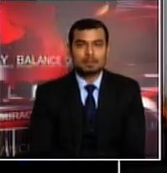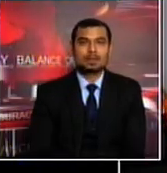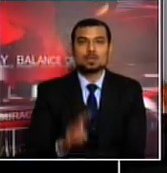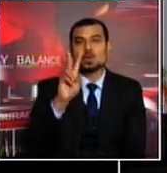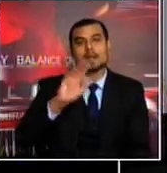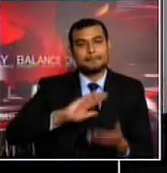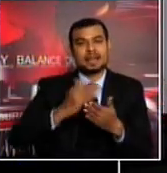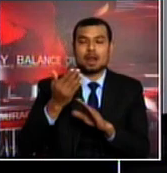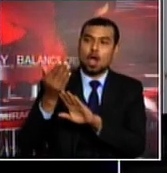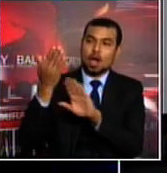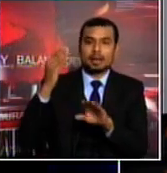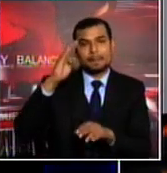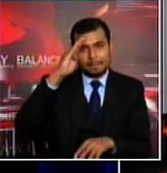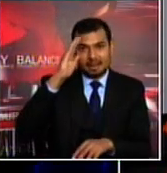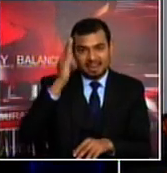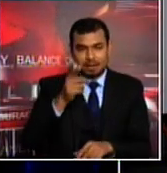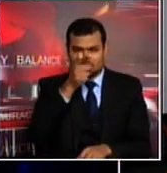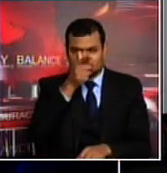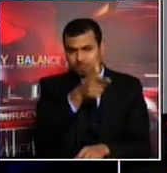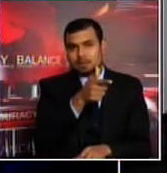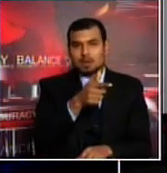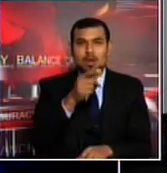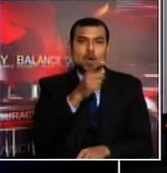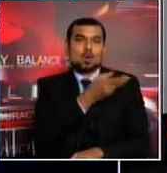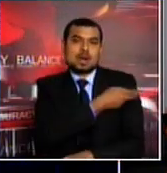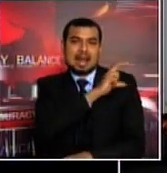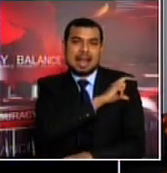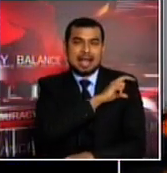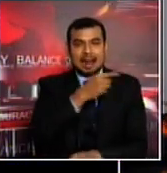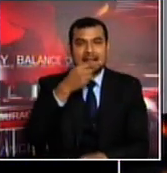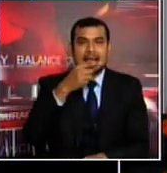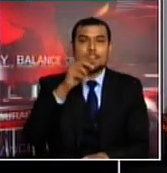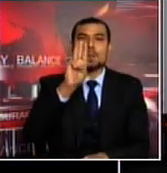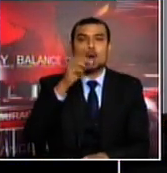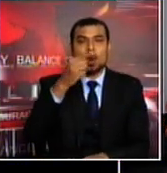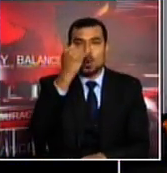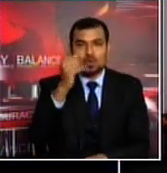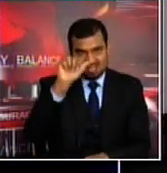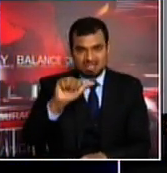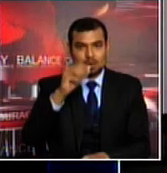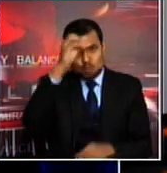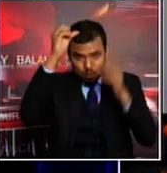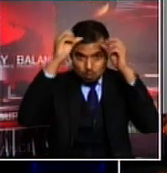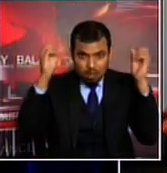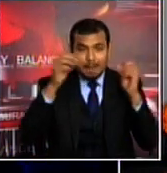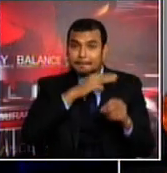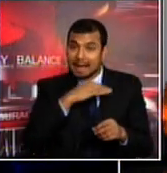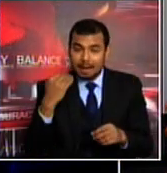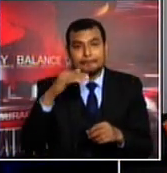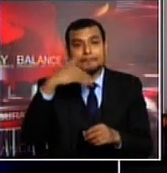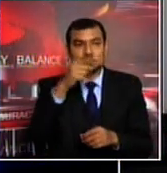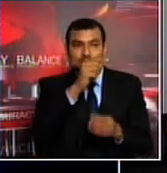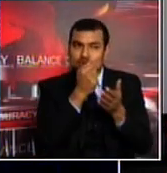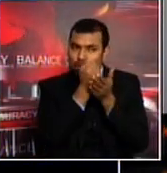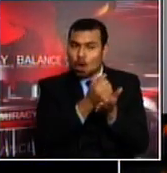दुई महिना अघि प्रहरीले इन्काउन्टरमा गुन्डा नाइके भनिएका मनोज पुन मारिएसँगै उनका